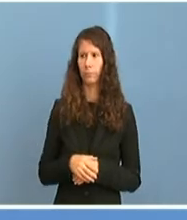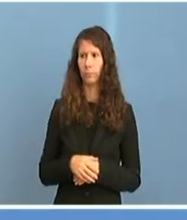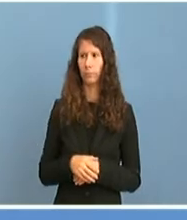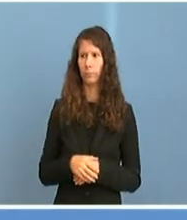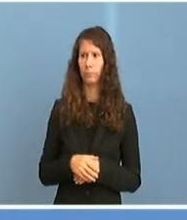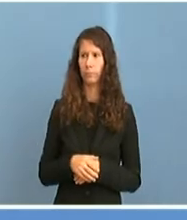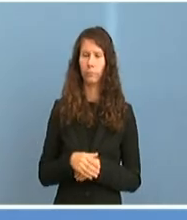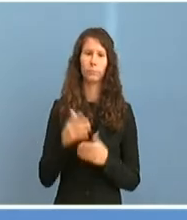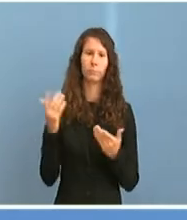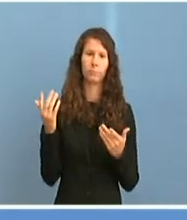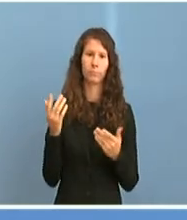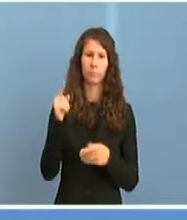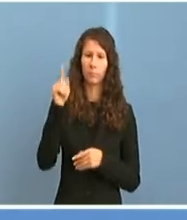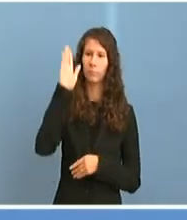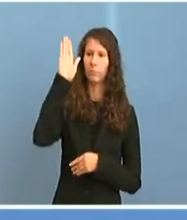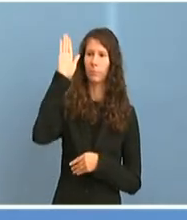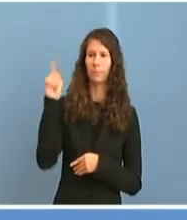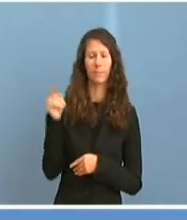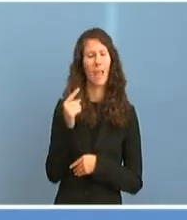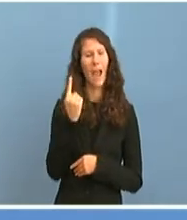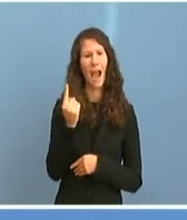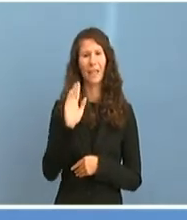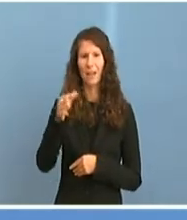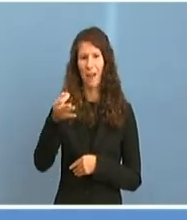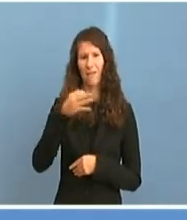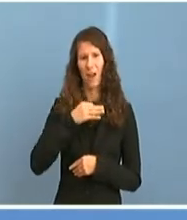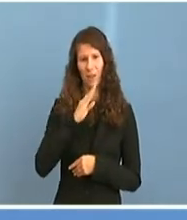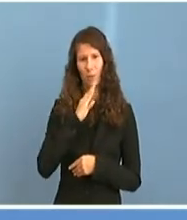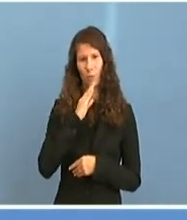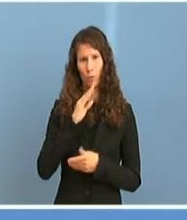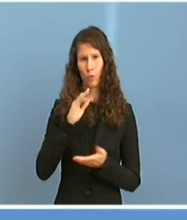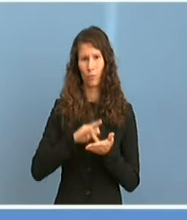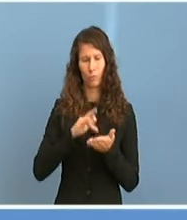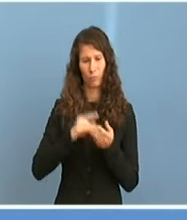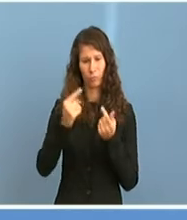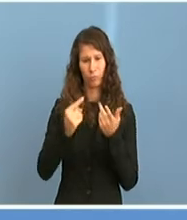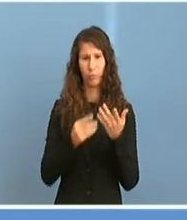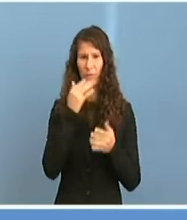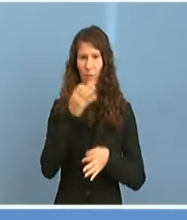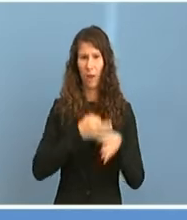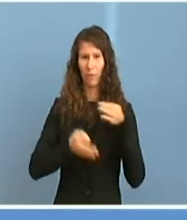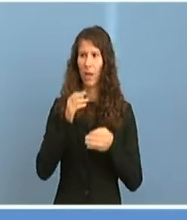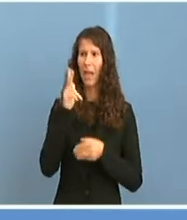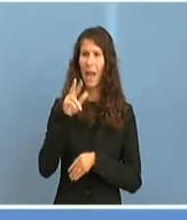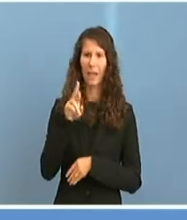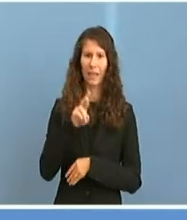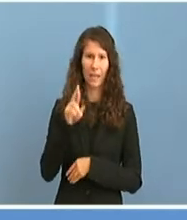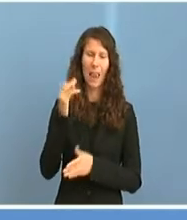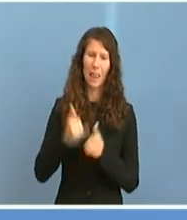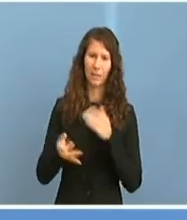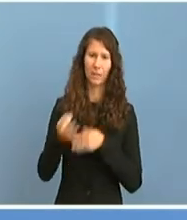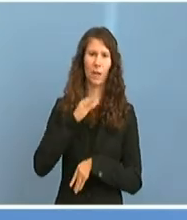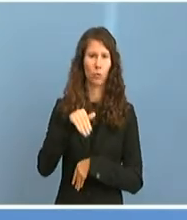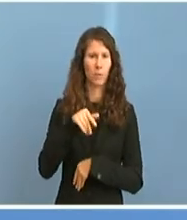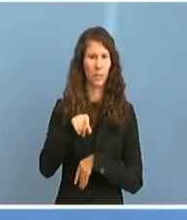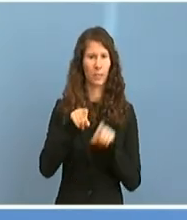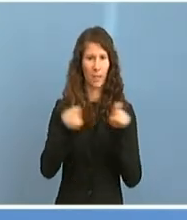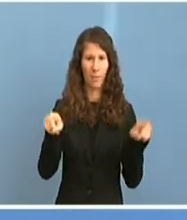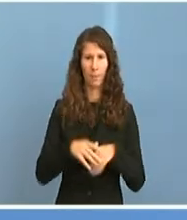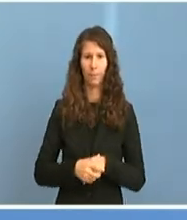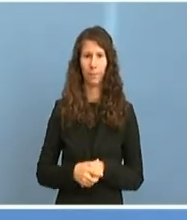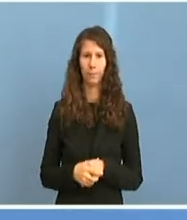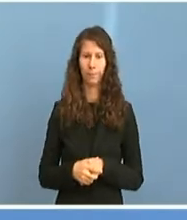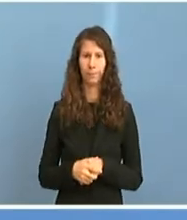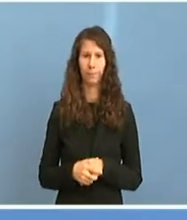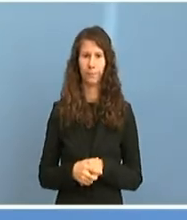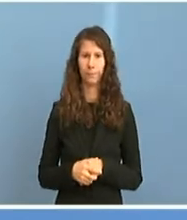eine Nachfrage und wirklich ist gut, weil wir sonst nicht durchkommen. Herr Rinke, die letzte Frage zu diesem Themenkomplex. Entschuldigung, dieses